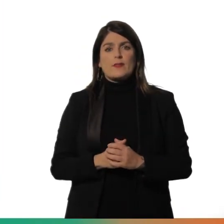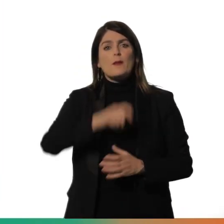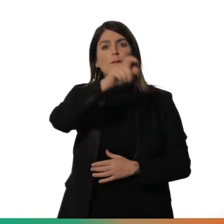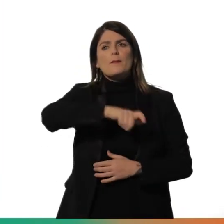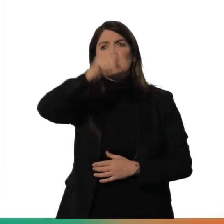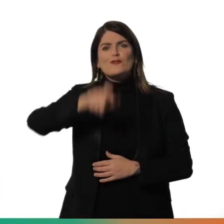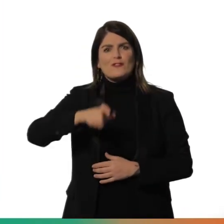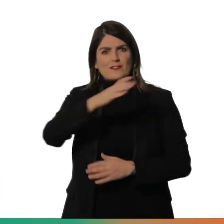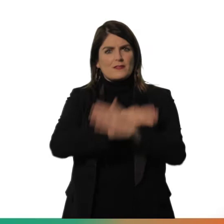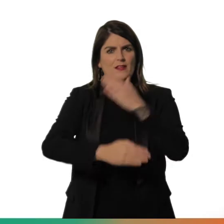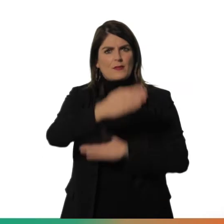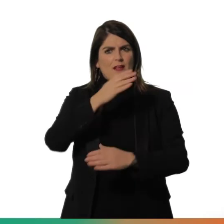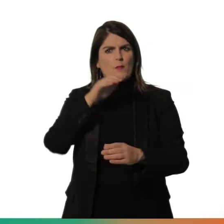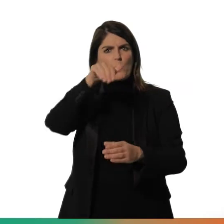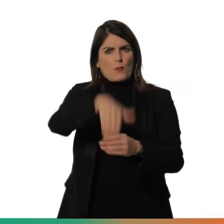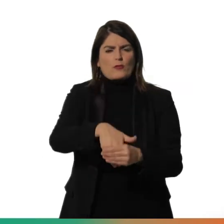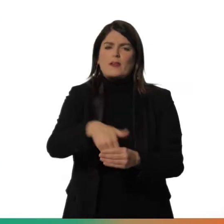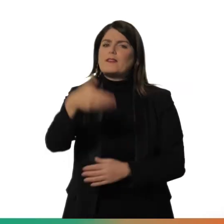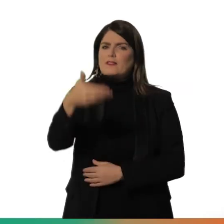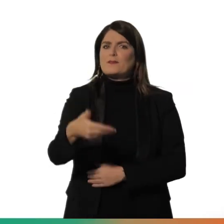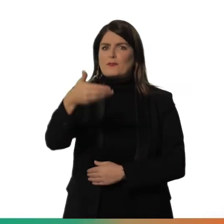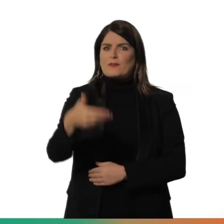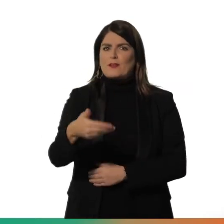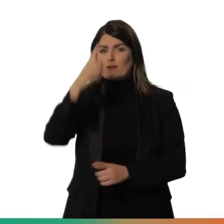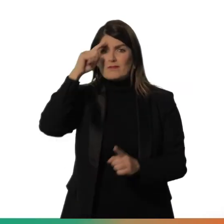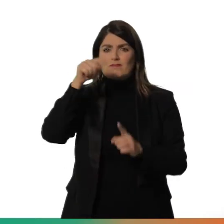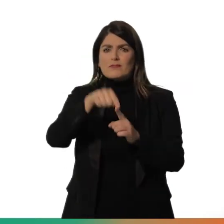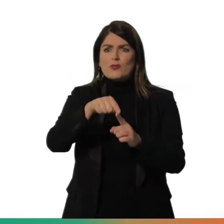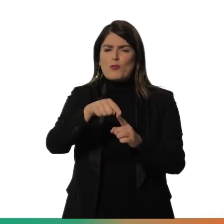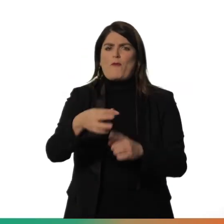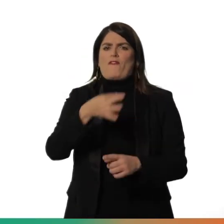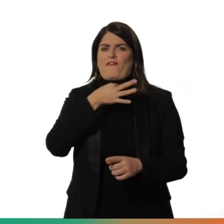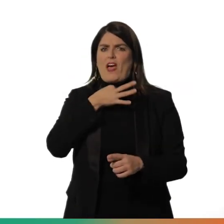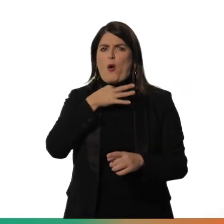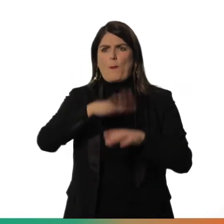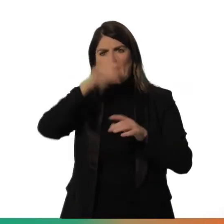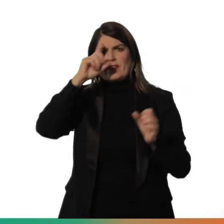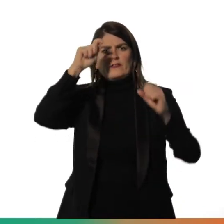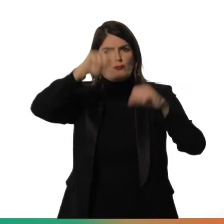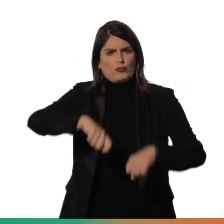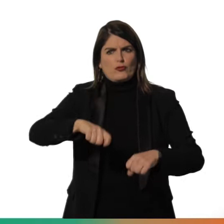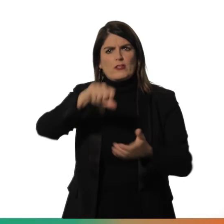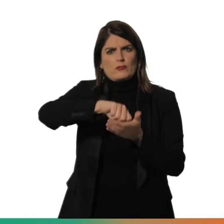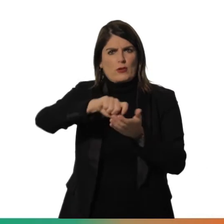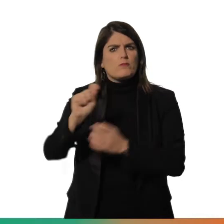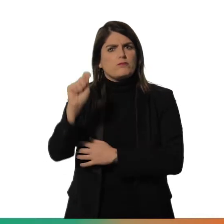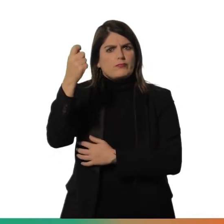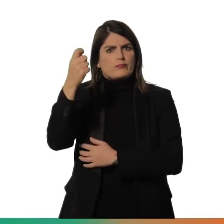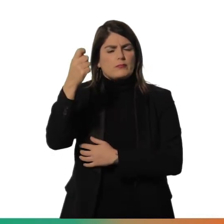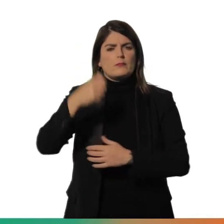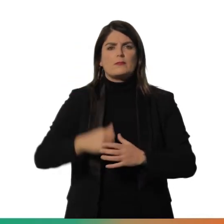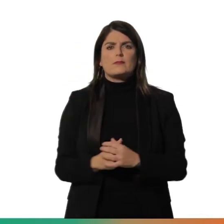És important que les persones amb discapacitat votin perquè tinguin veu a les decisions que es prenen a la